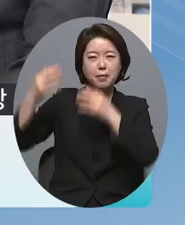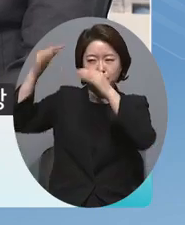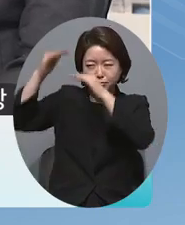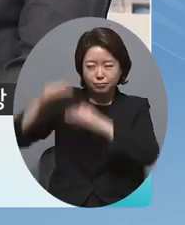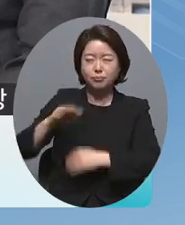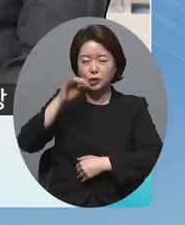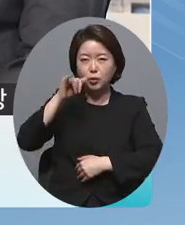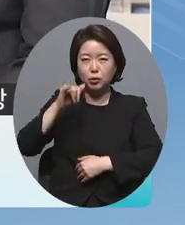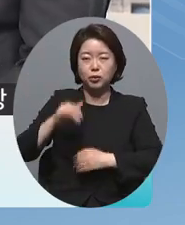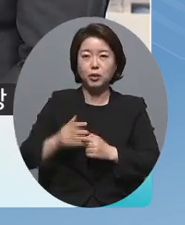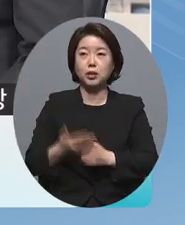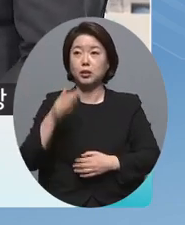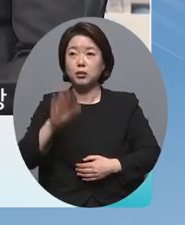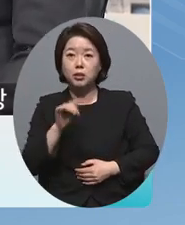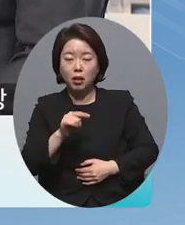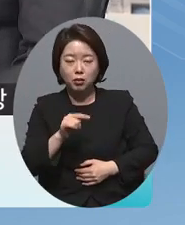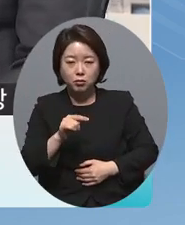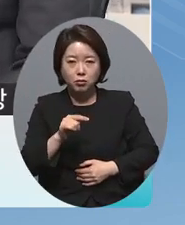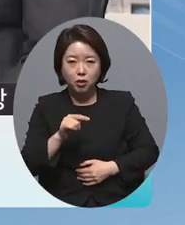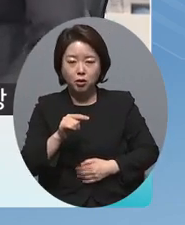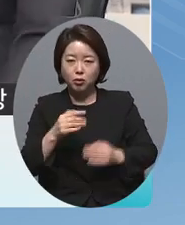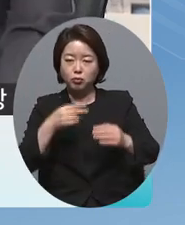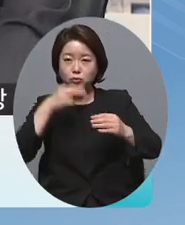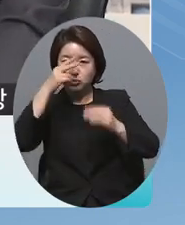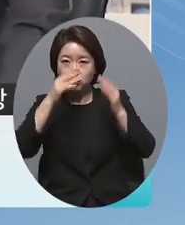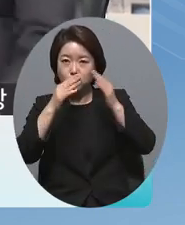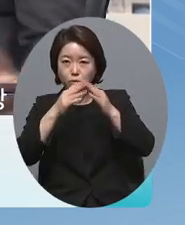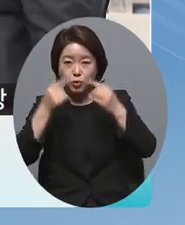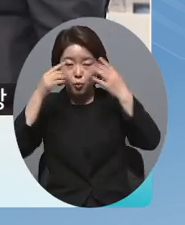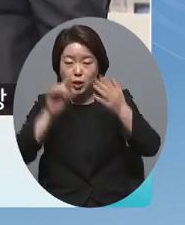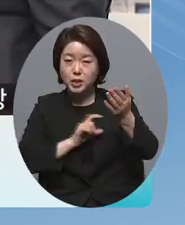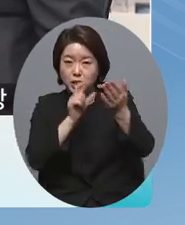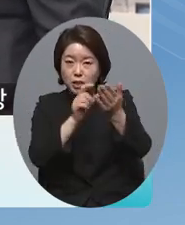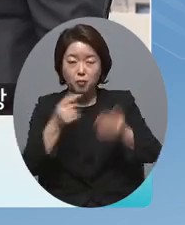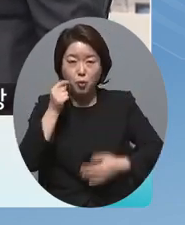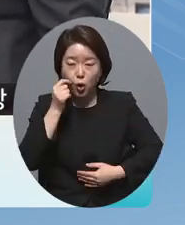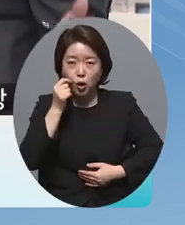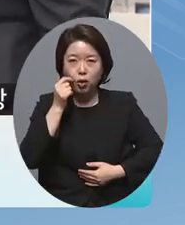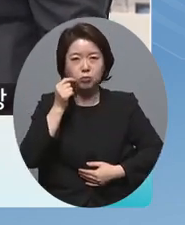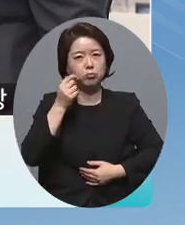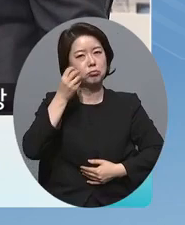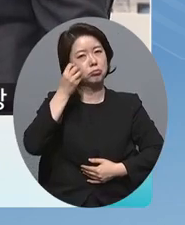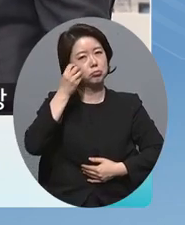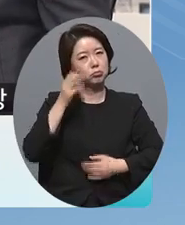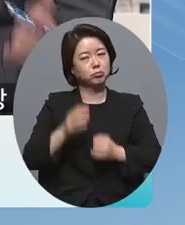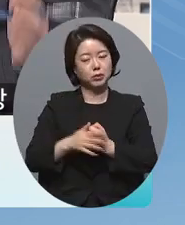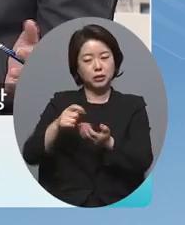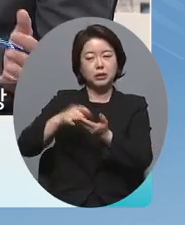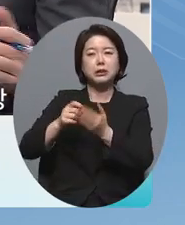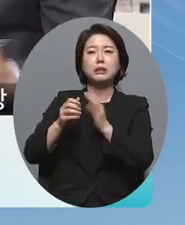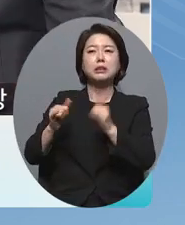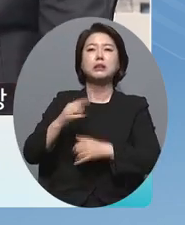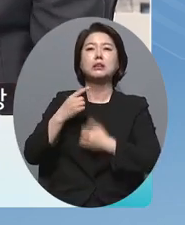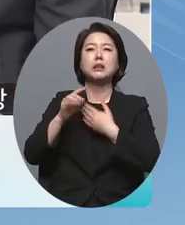네네. 그런데 그걸 특정을 못했다. 우리가 뭔가를 적어도 기자 출신이라면 보도를 할 때는 육하원